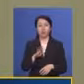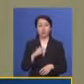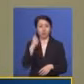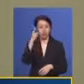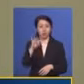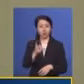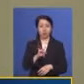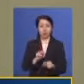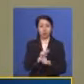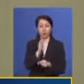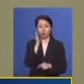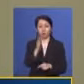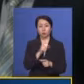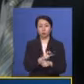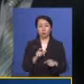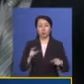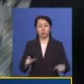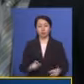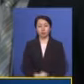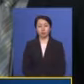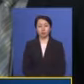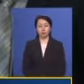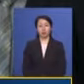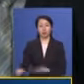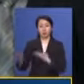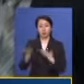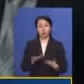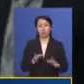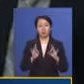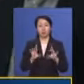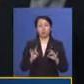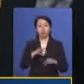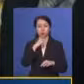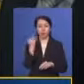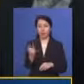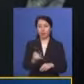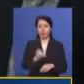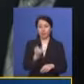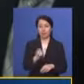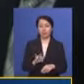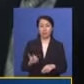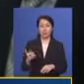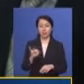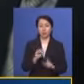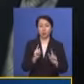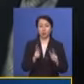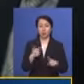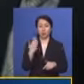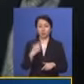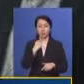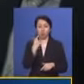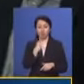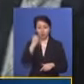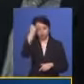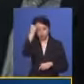истории формирует будущее человека. Пришли к нам, рассказали много интересных историй. И, конечно же,